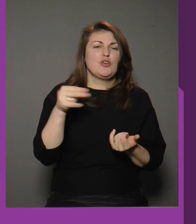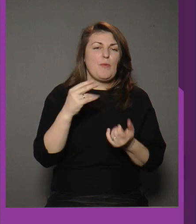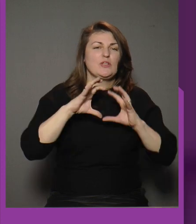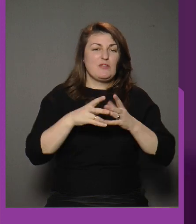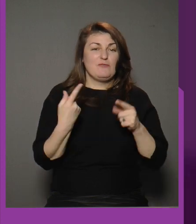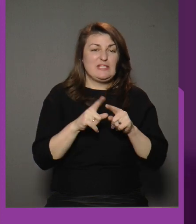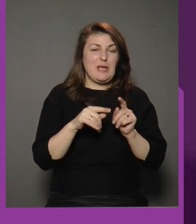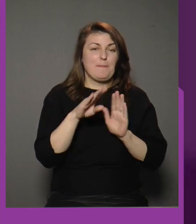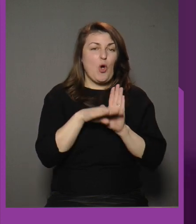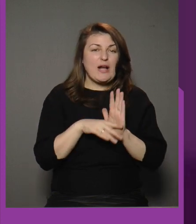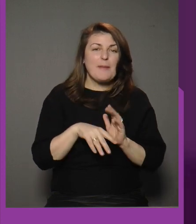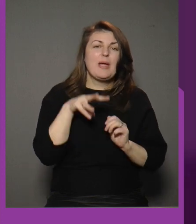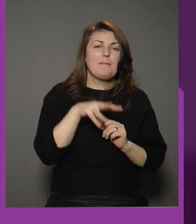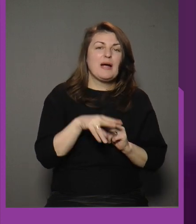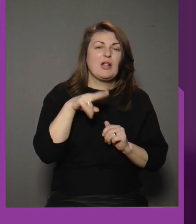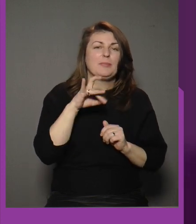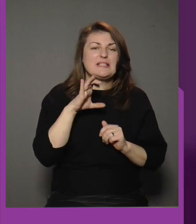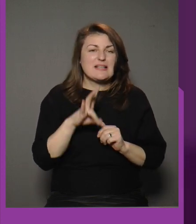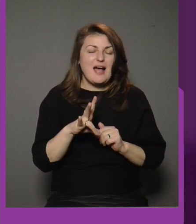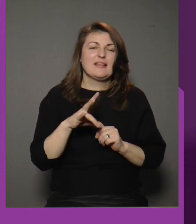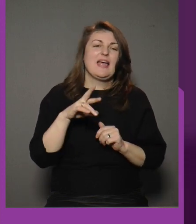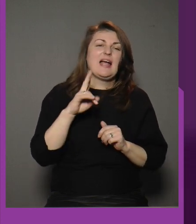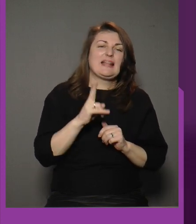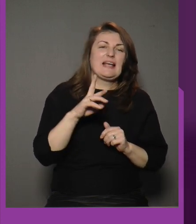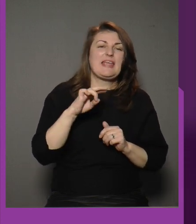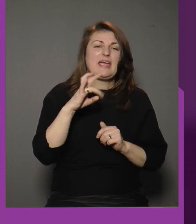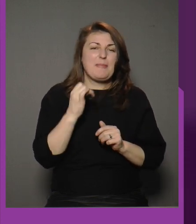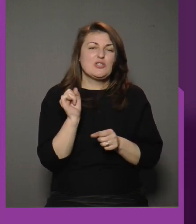програмі Михайло Плесканка та Катерина Якимець здолали